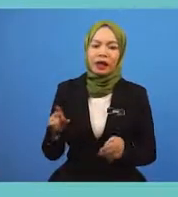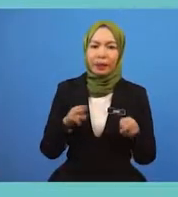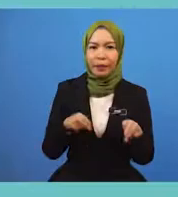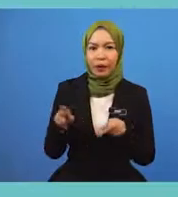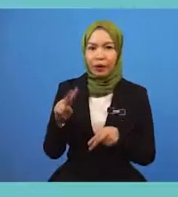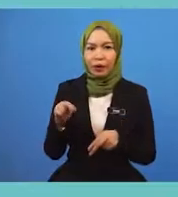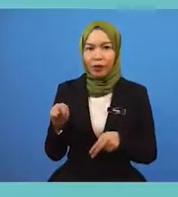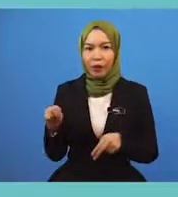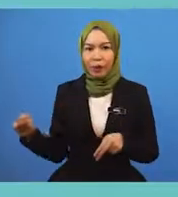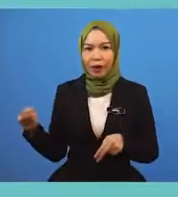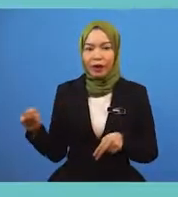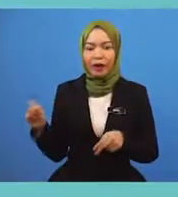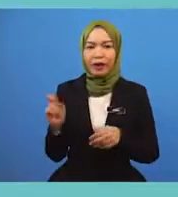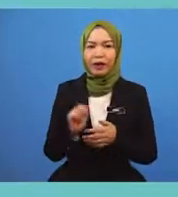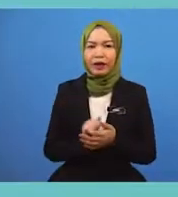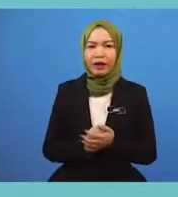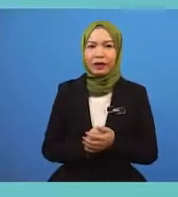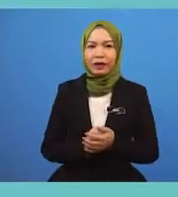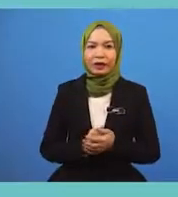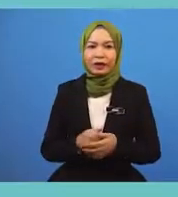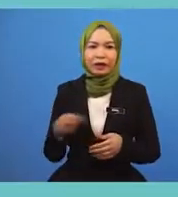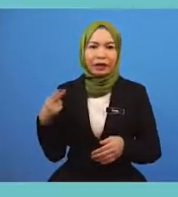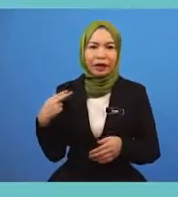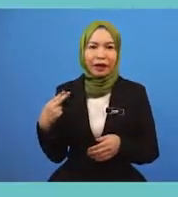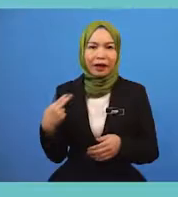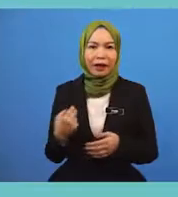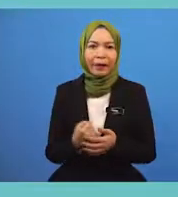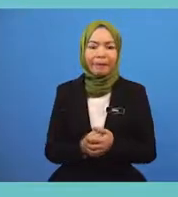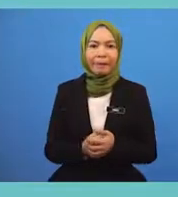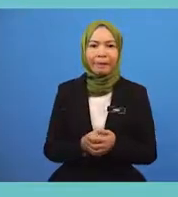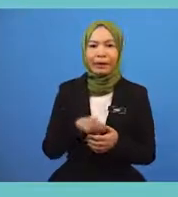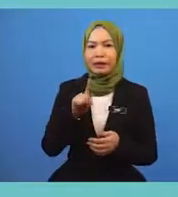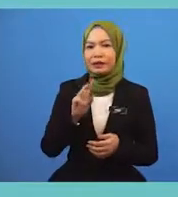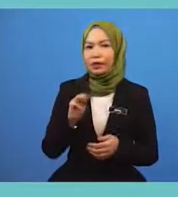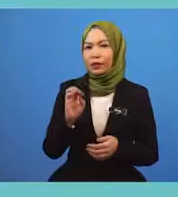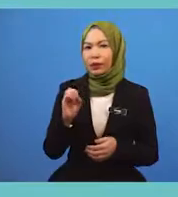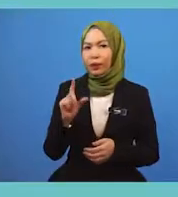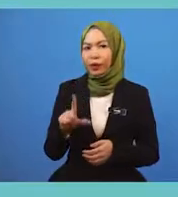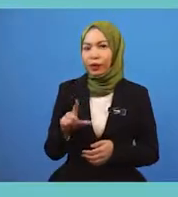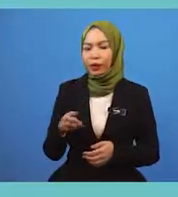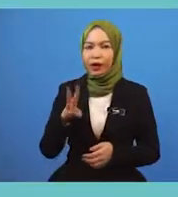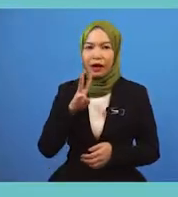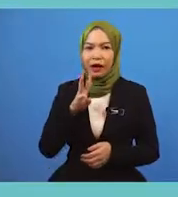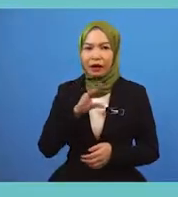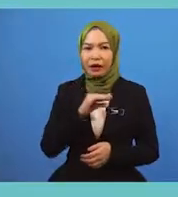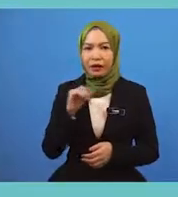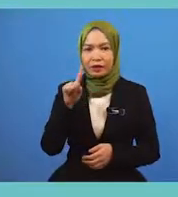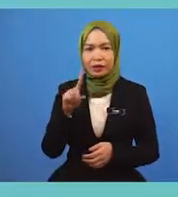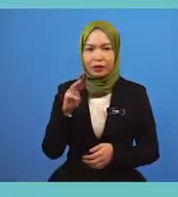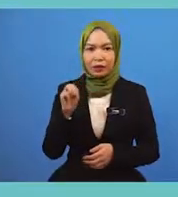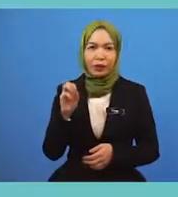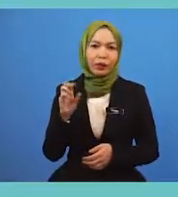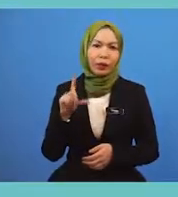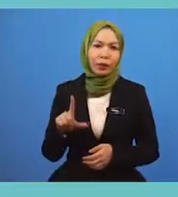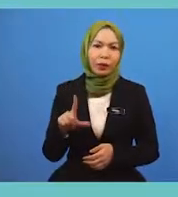terbentuk daripada tindak balas antara 1 mol ion hidrogen daripada